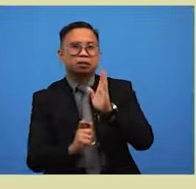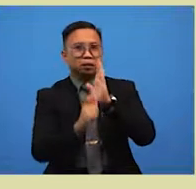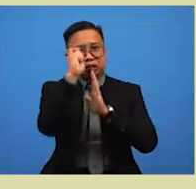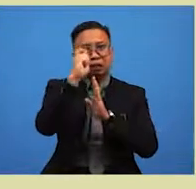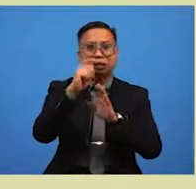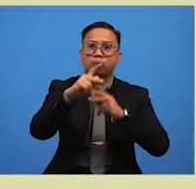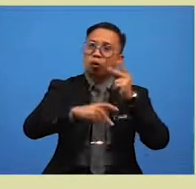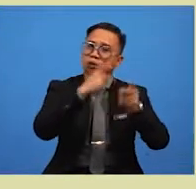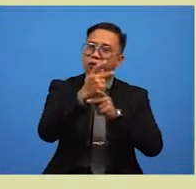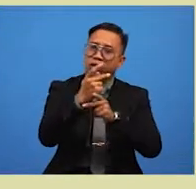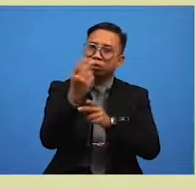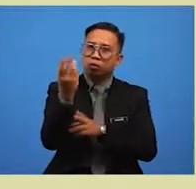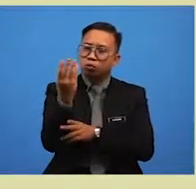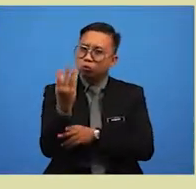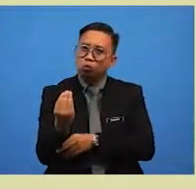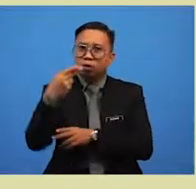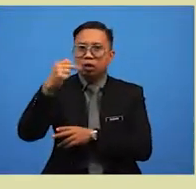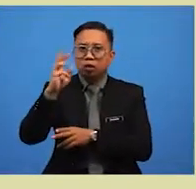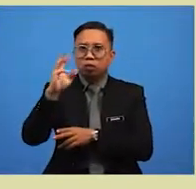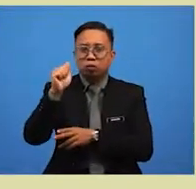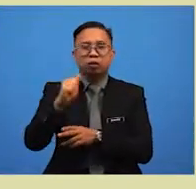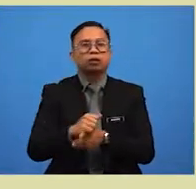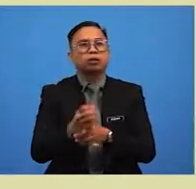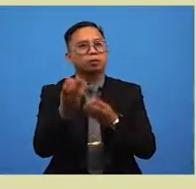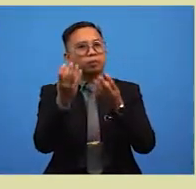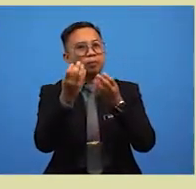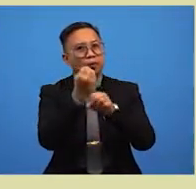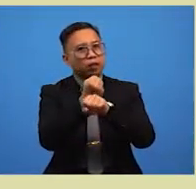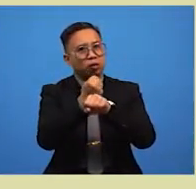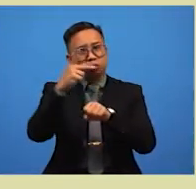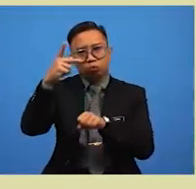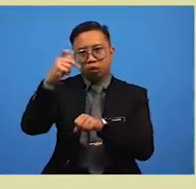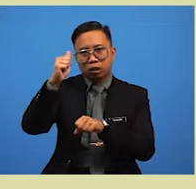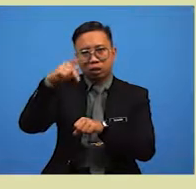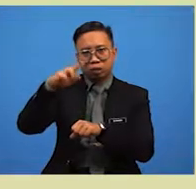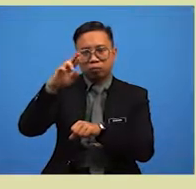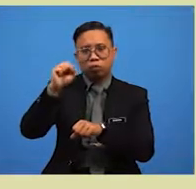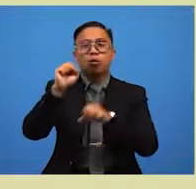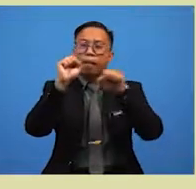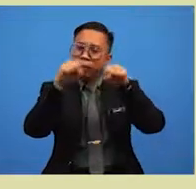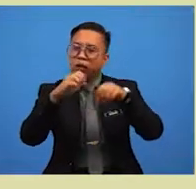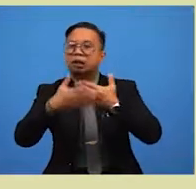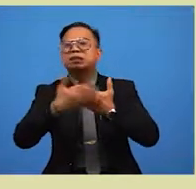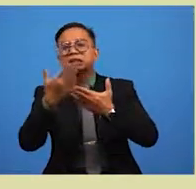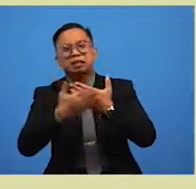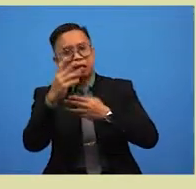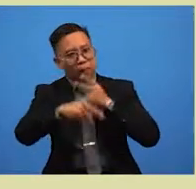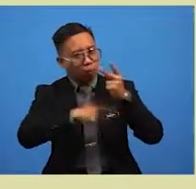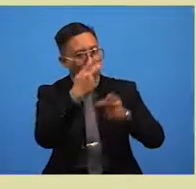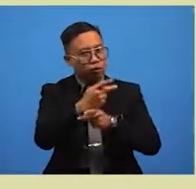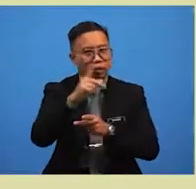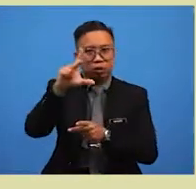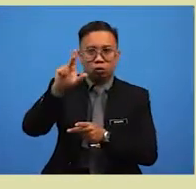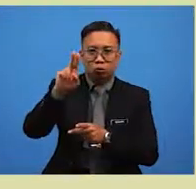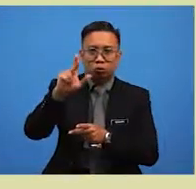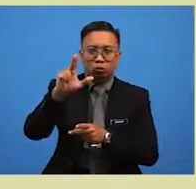hawa. Batuan yang lembut seperti batu kapur mudah mengalami proses lulu hawa